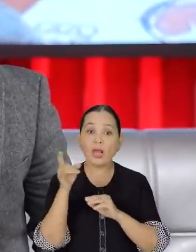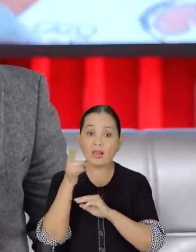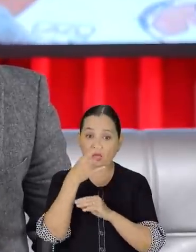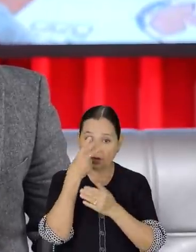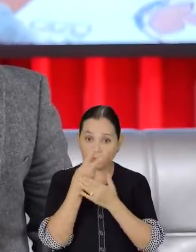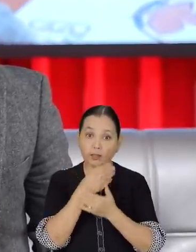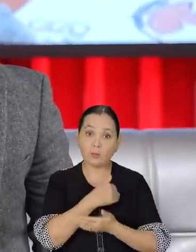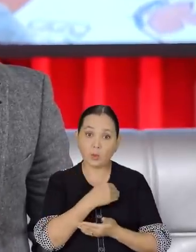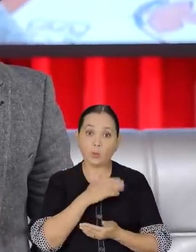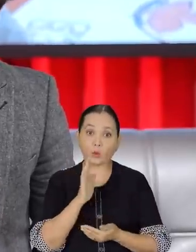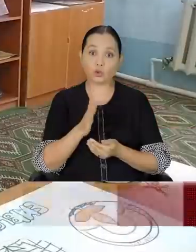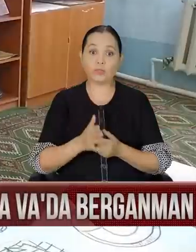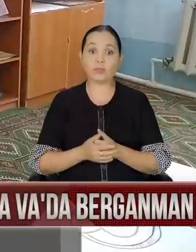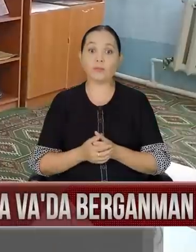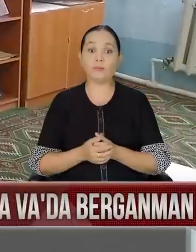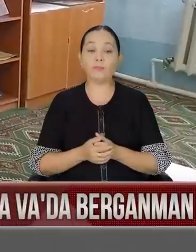taqdim etmoqchimiz.